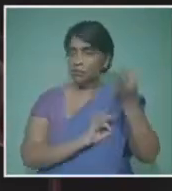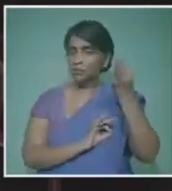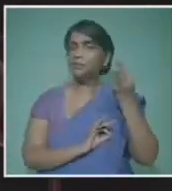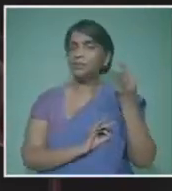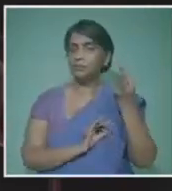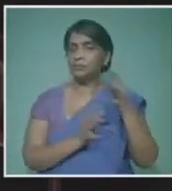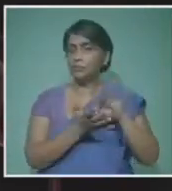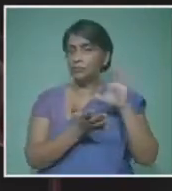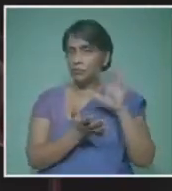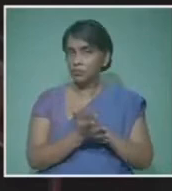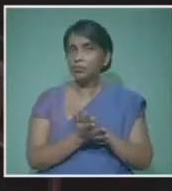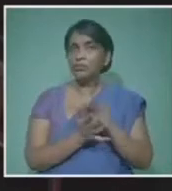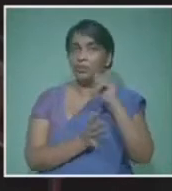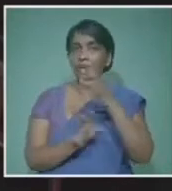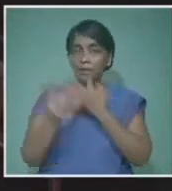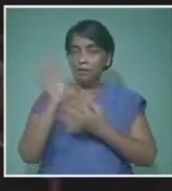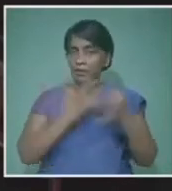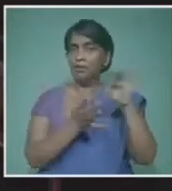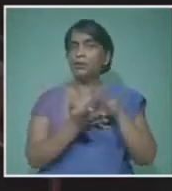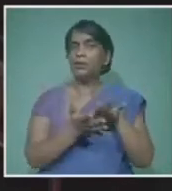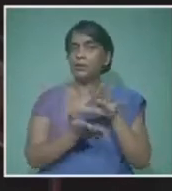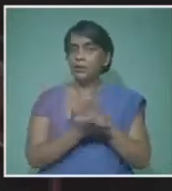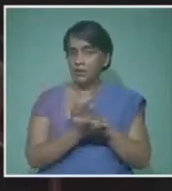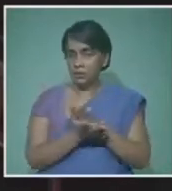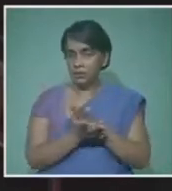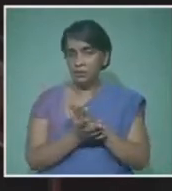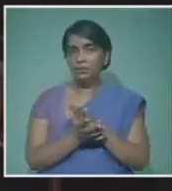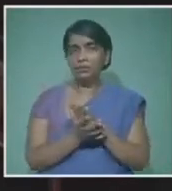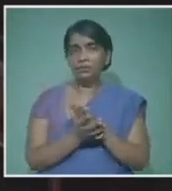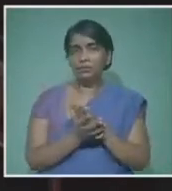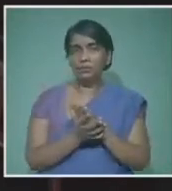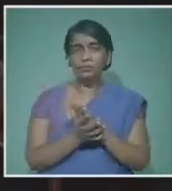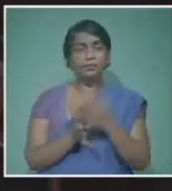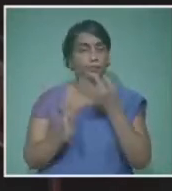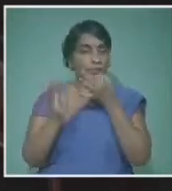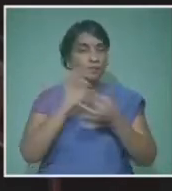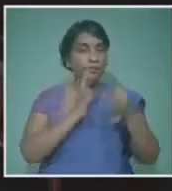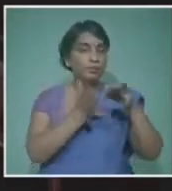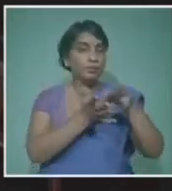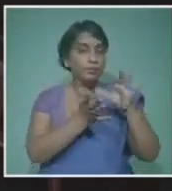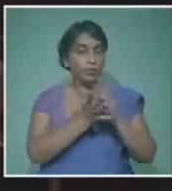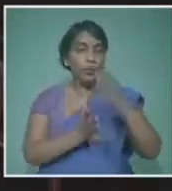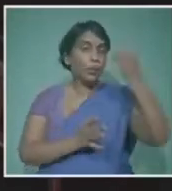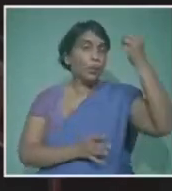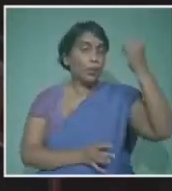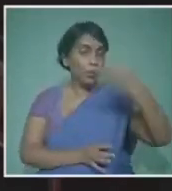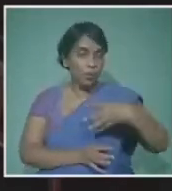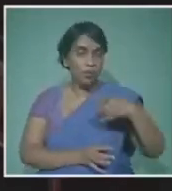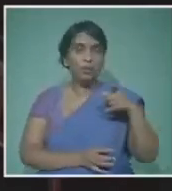කතානායකතුමනි සමහර පැමිණිලි පැමිණිලි ලබා දී යුතු දිනේට